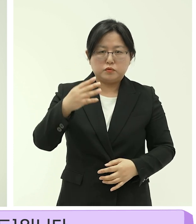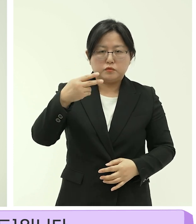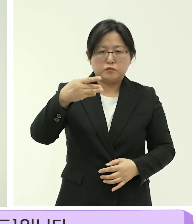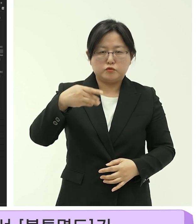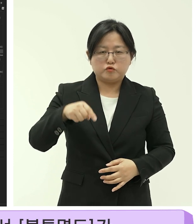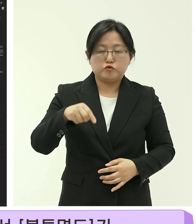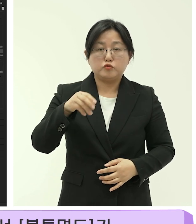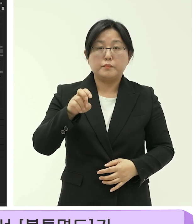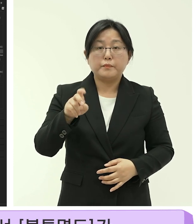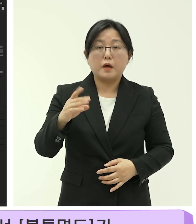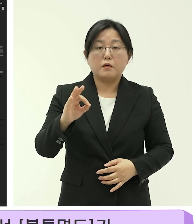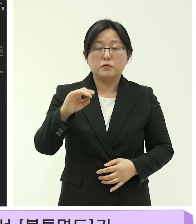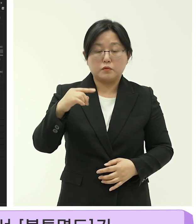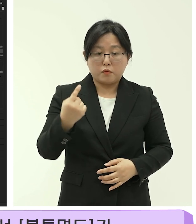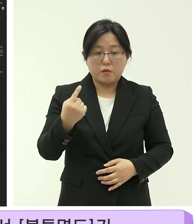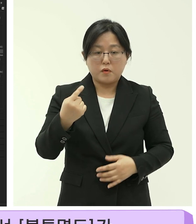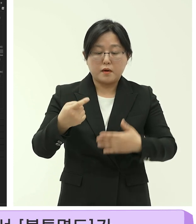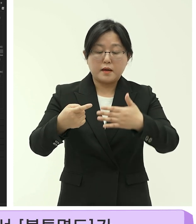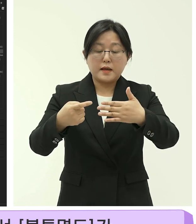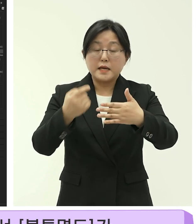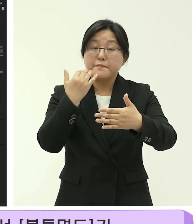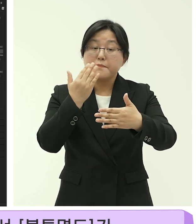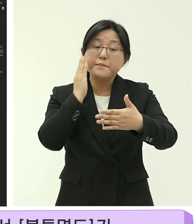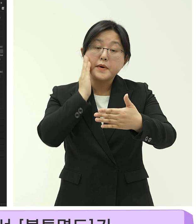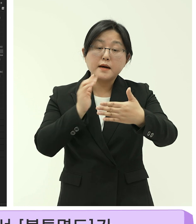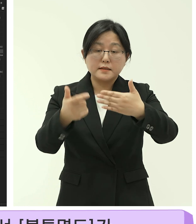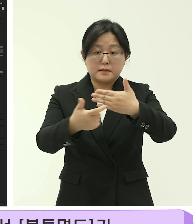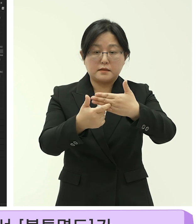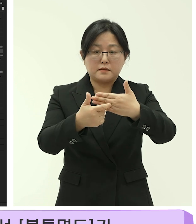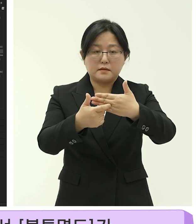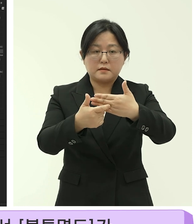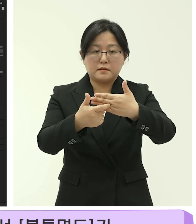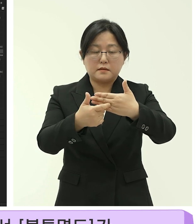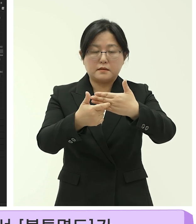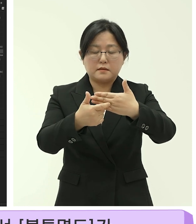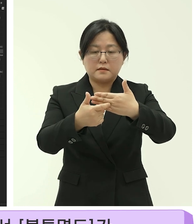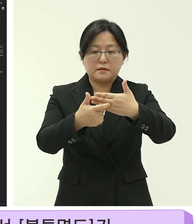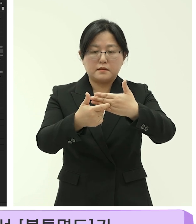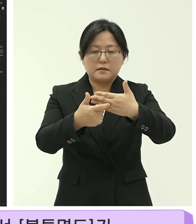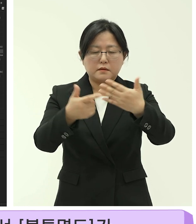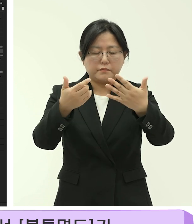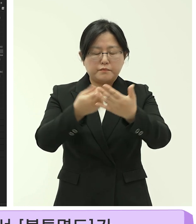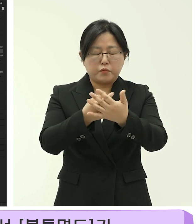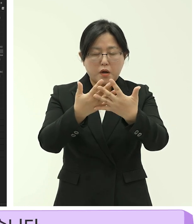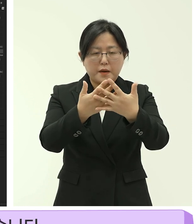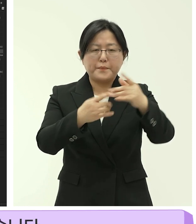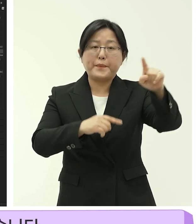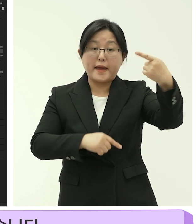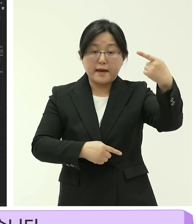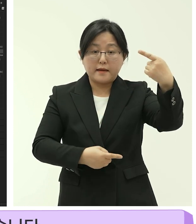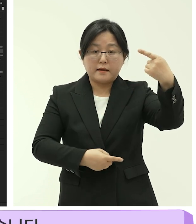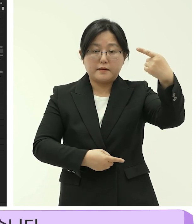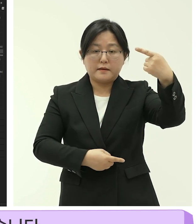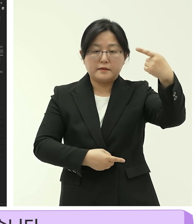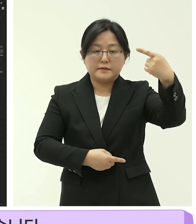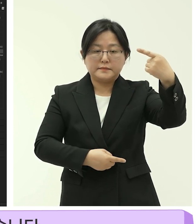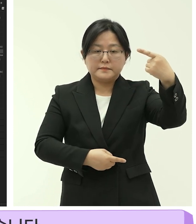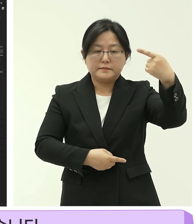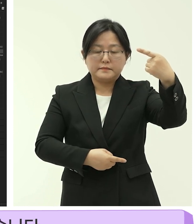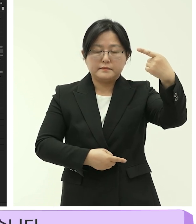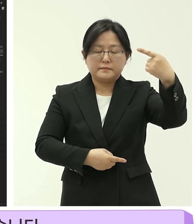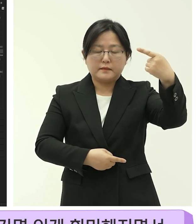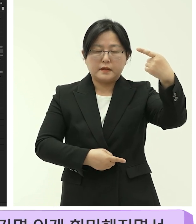불투명도입니다. 파란색 클립을 선택해 주시고 효과 컨트롤에서 불투명도, 기본으로는 100으로